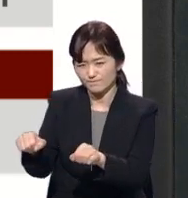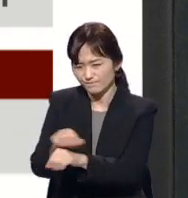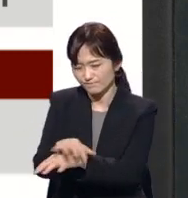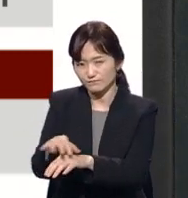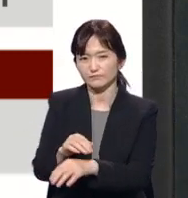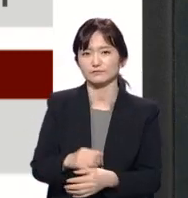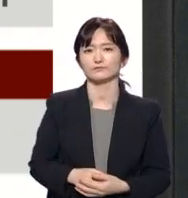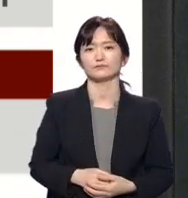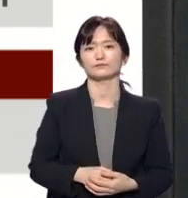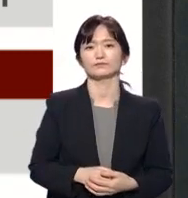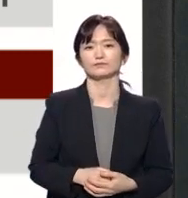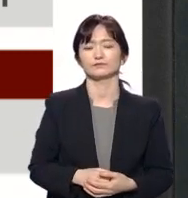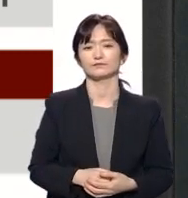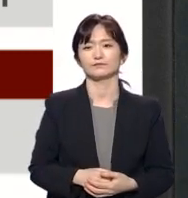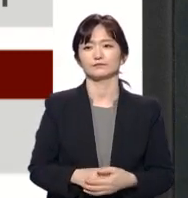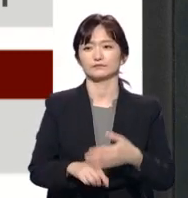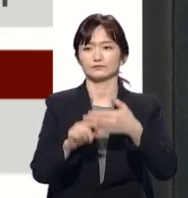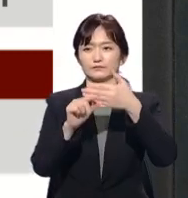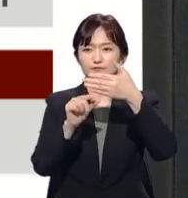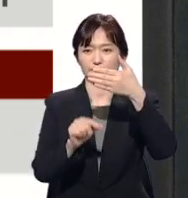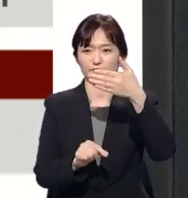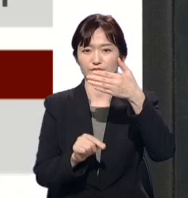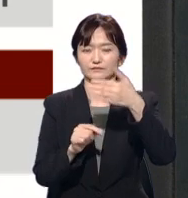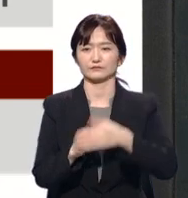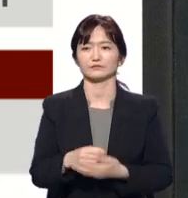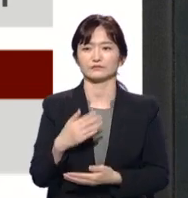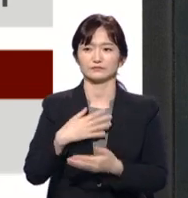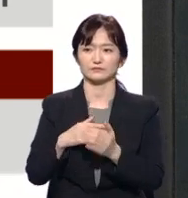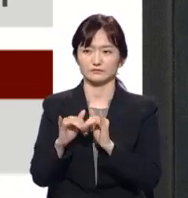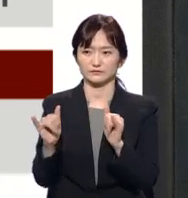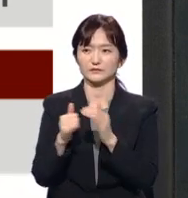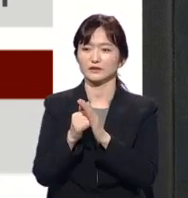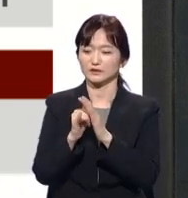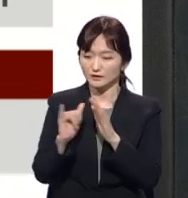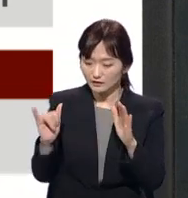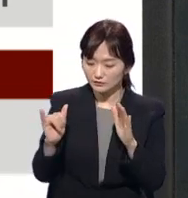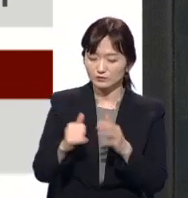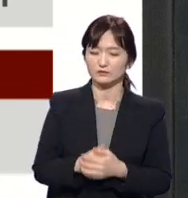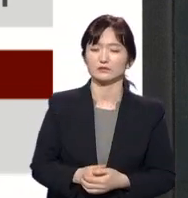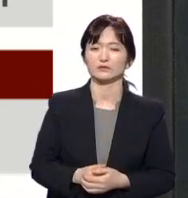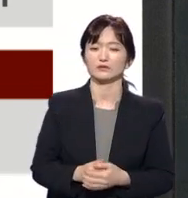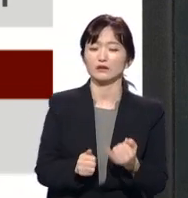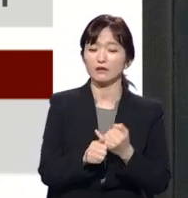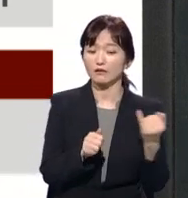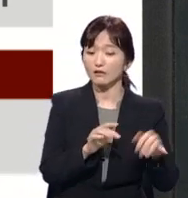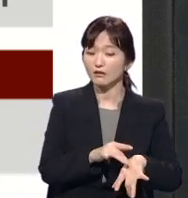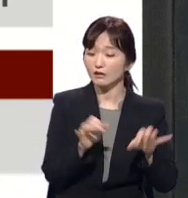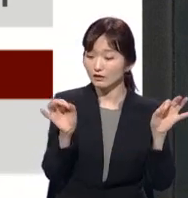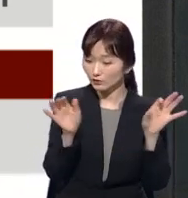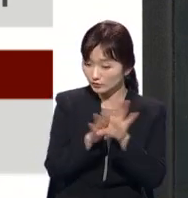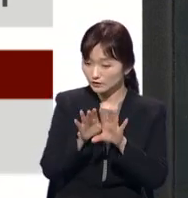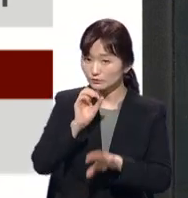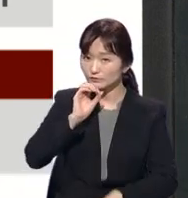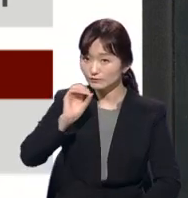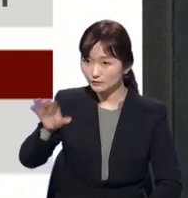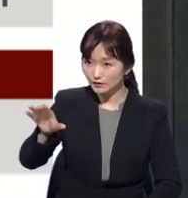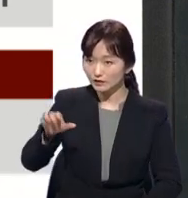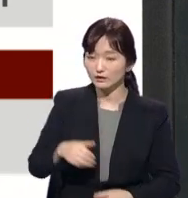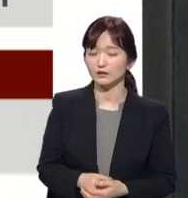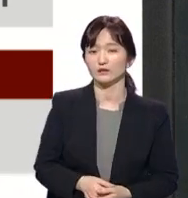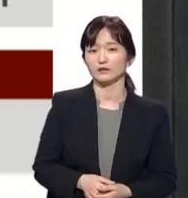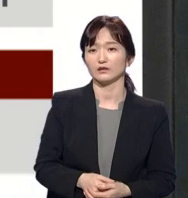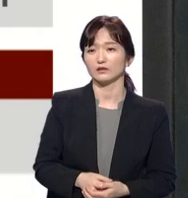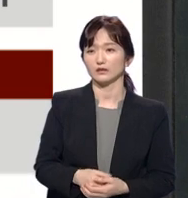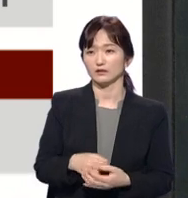그 다음에 9월이 돼서 지인이나 가족들에게 아내가 실종됐다라고 얘기를 하면서이